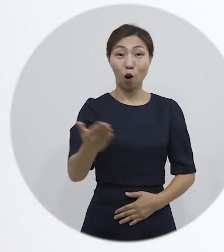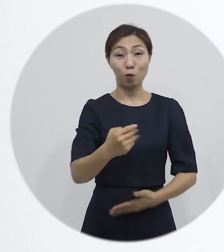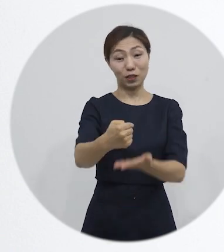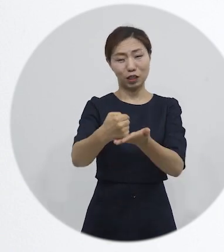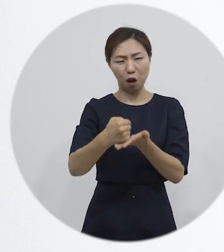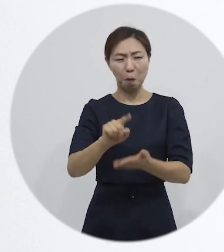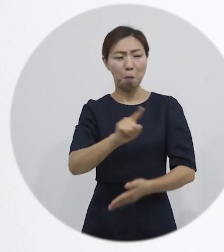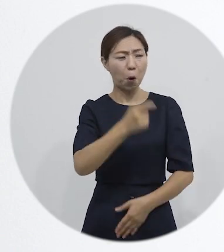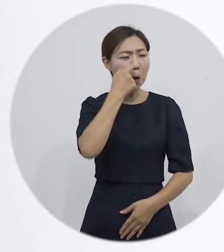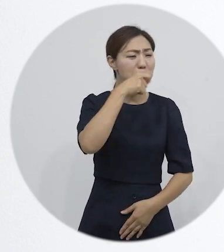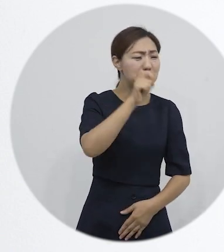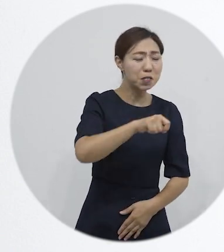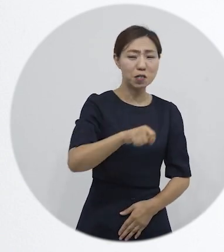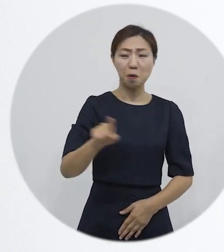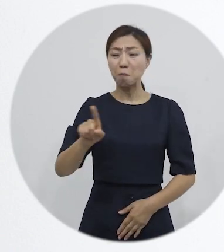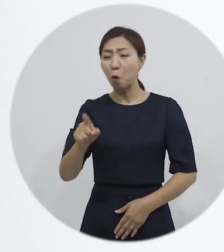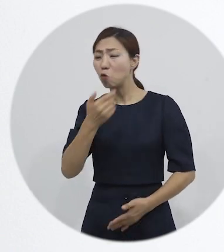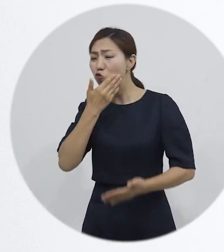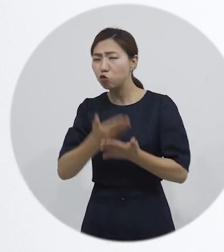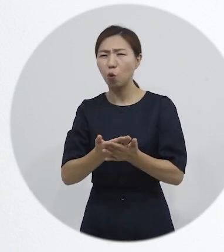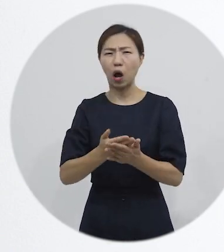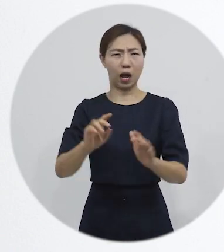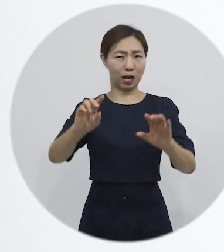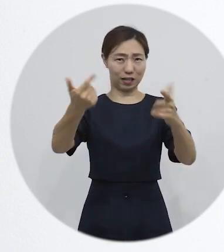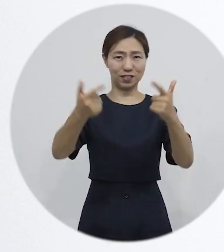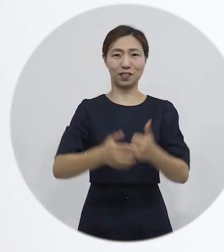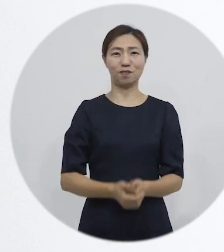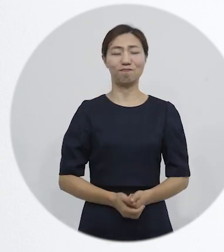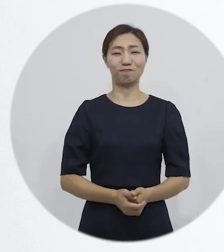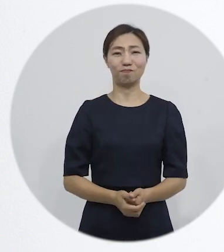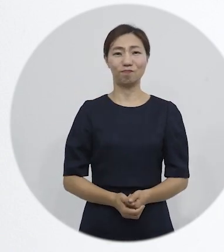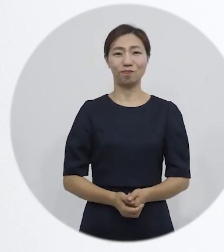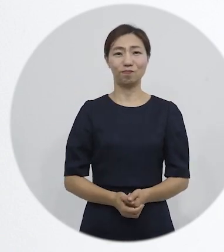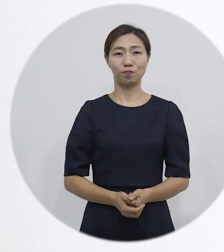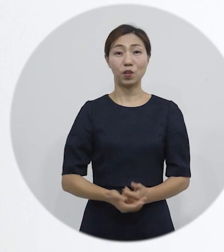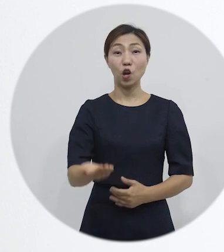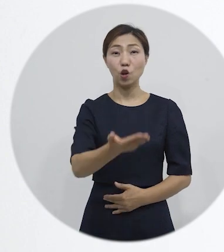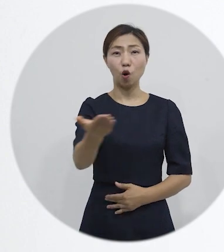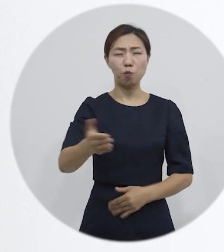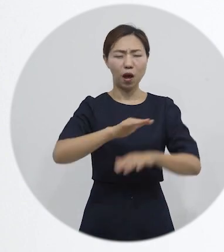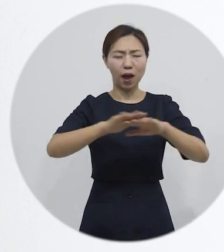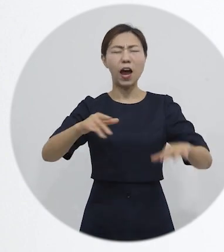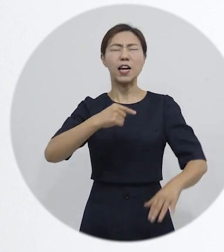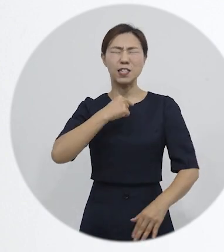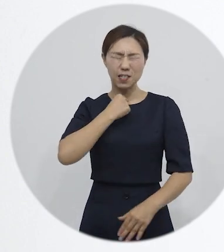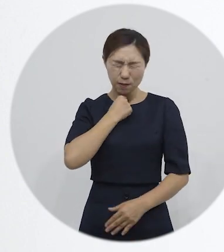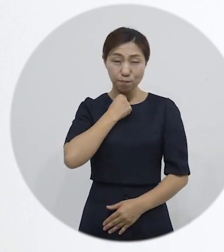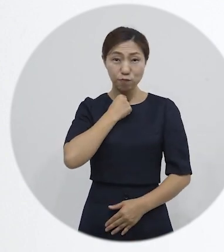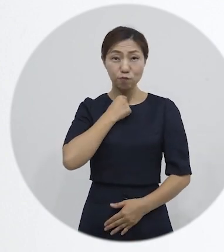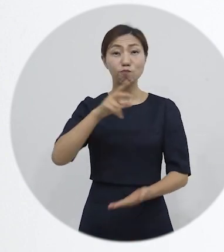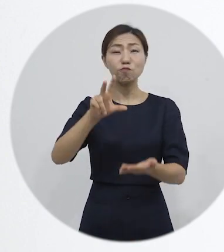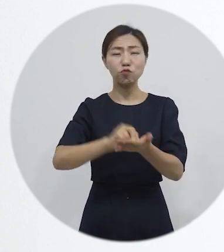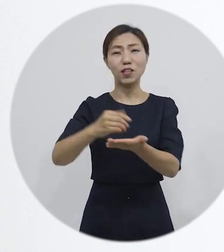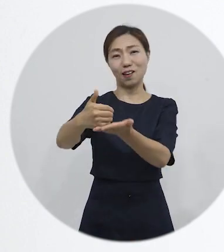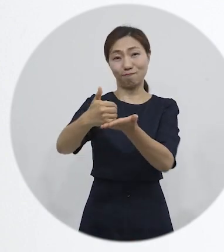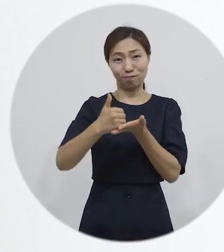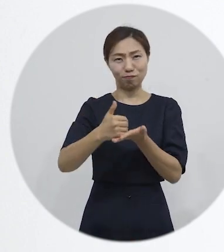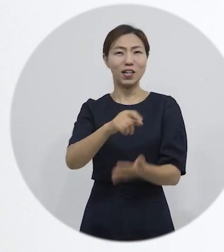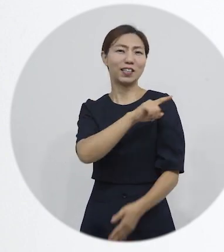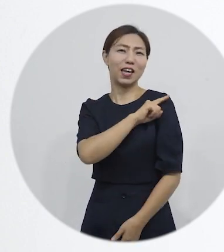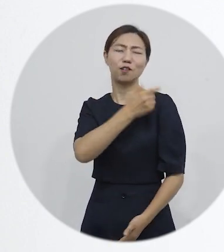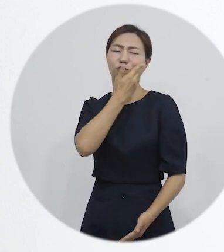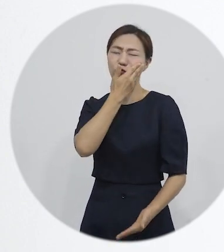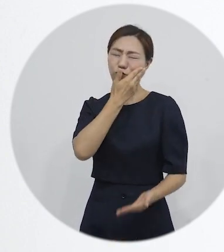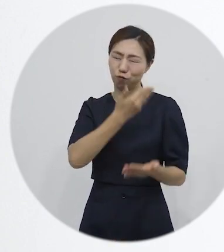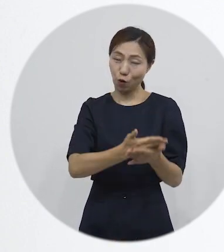중에 어떤 것들은 사소하고 어떤 것들은 중요하고 이렇게 생각하지 마시고요. 여러분들이 해결하고 싶은 문제 자체에 집중을 해주시면